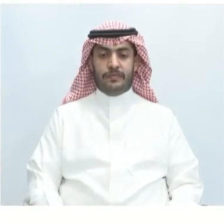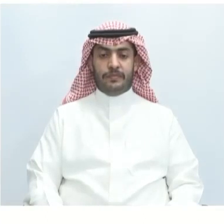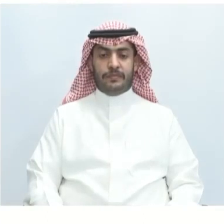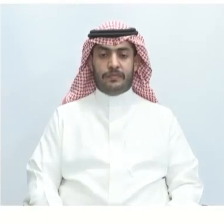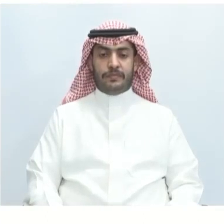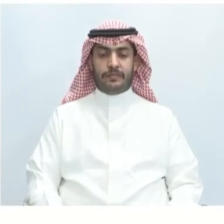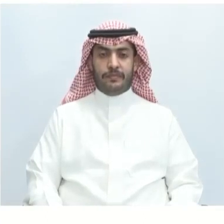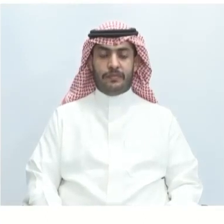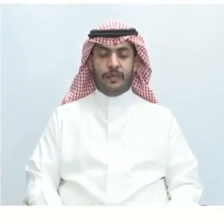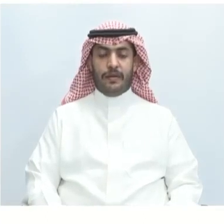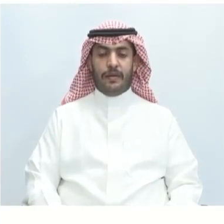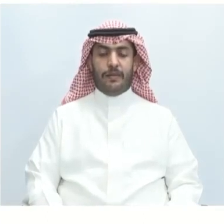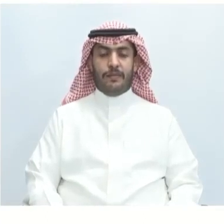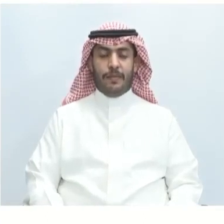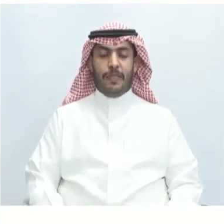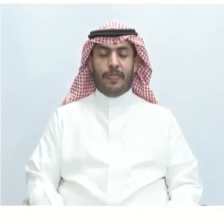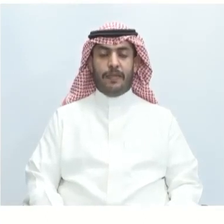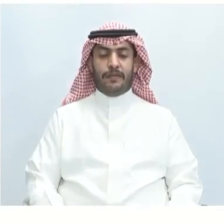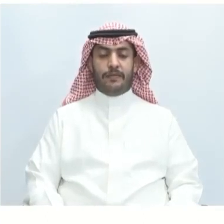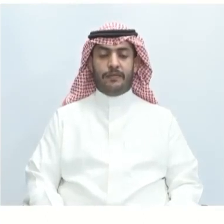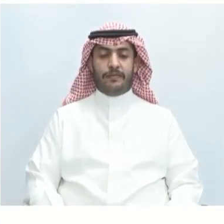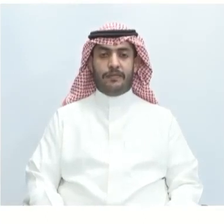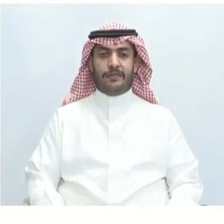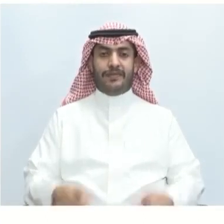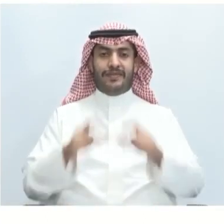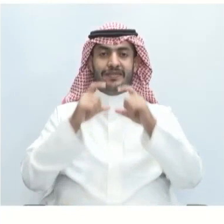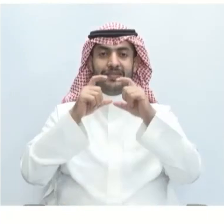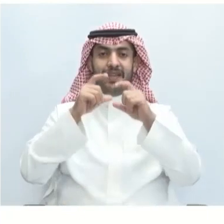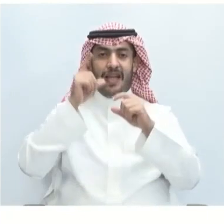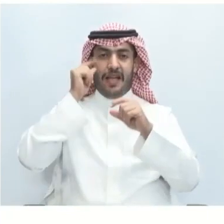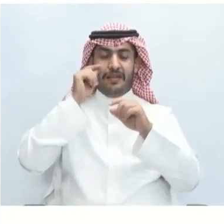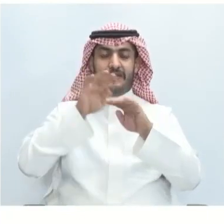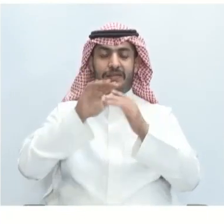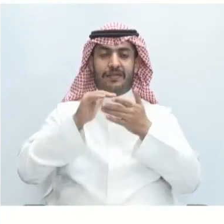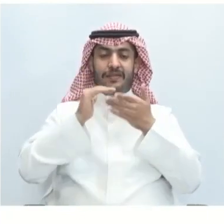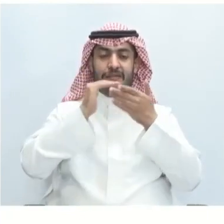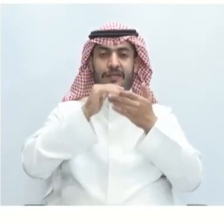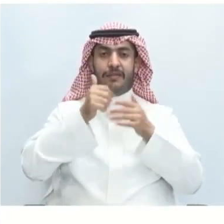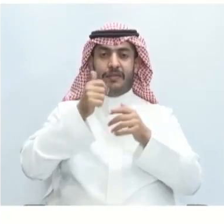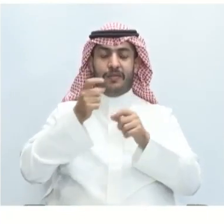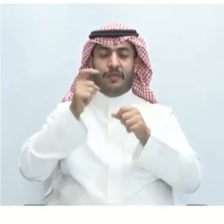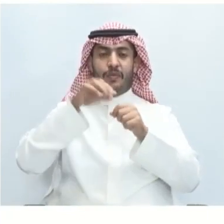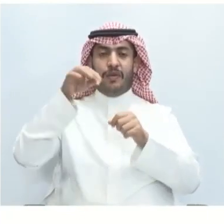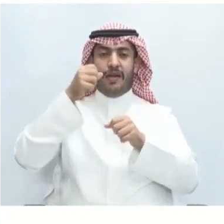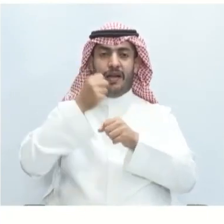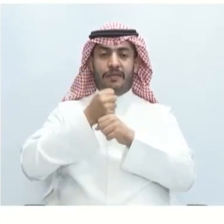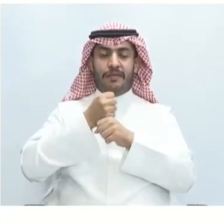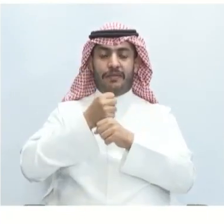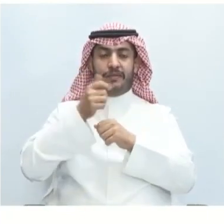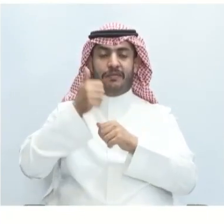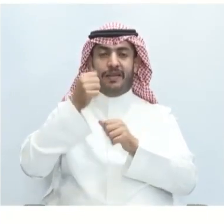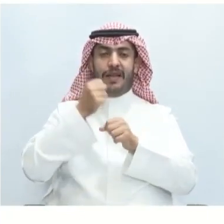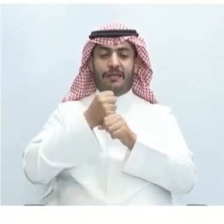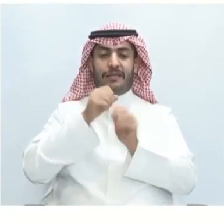ايضا اذا هذا او هذا الباركود سينقلك الى ورقه العمل التي